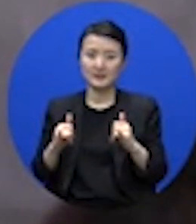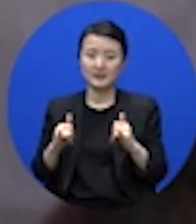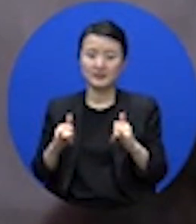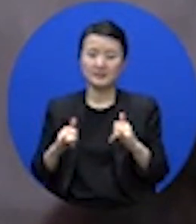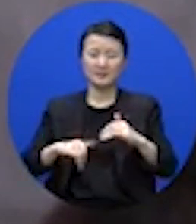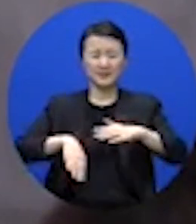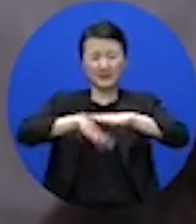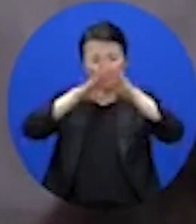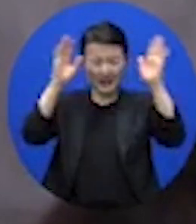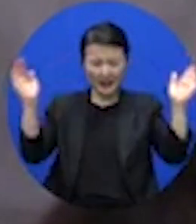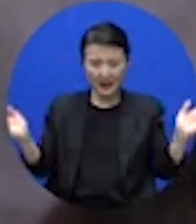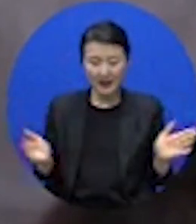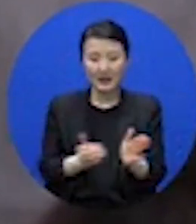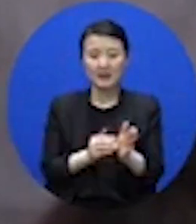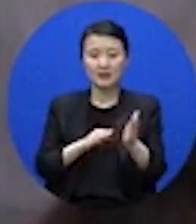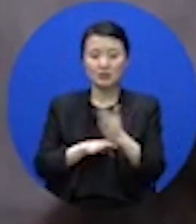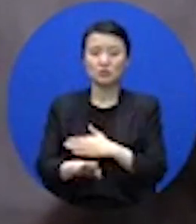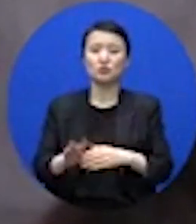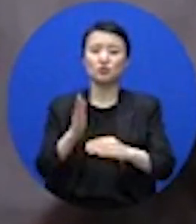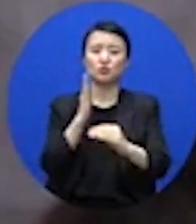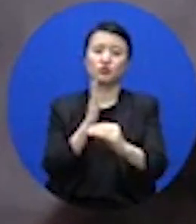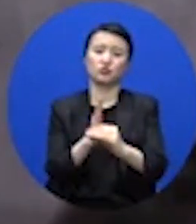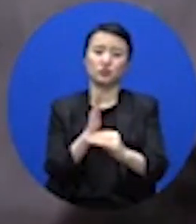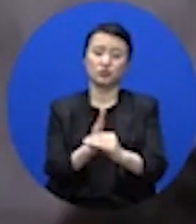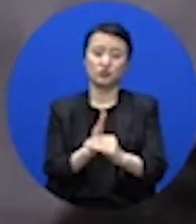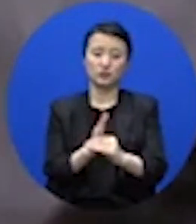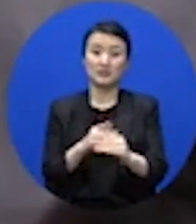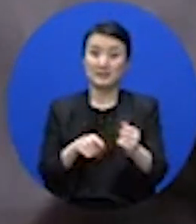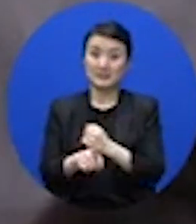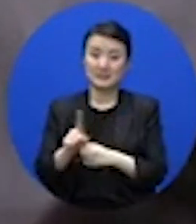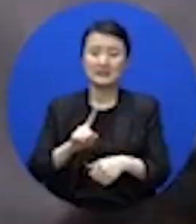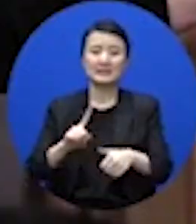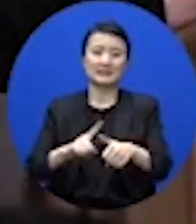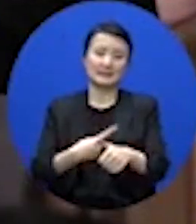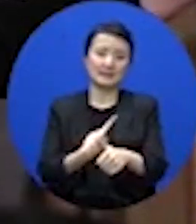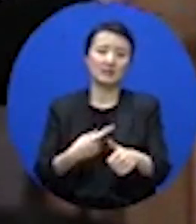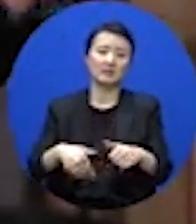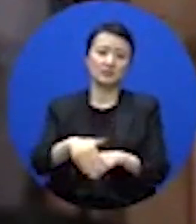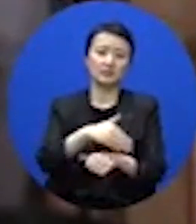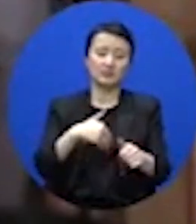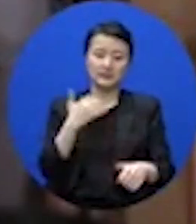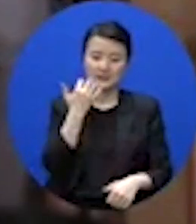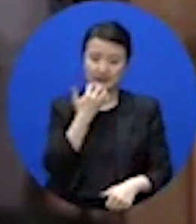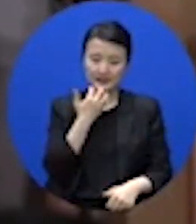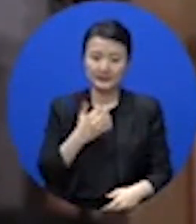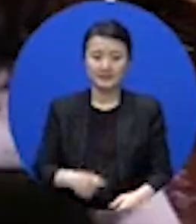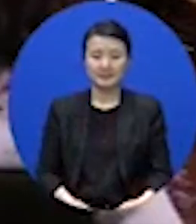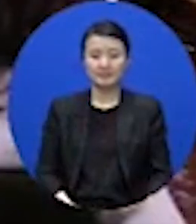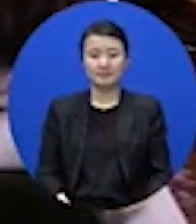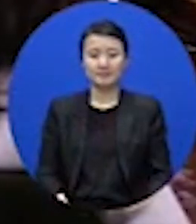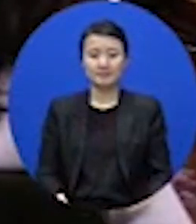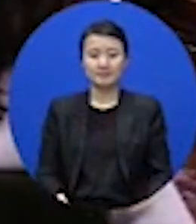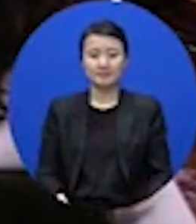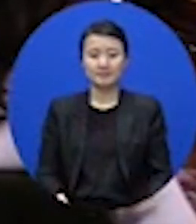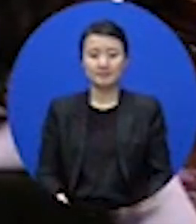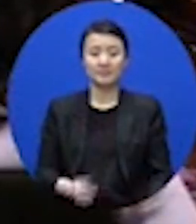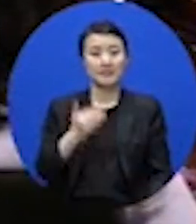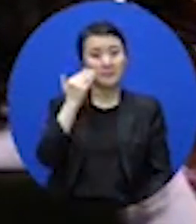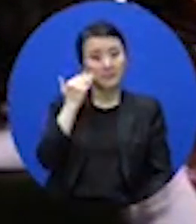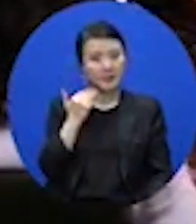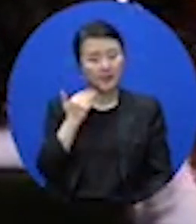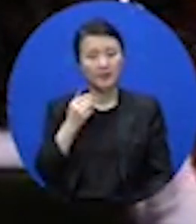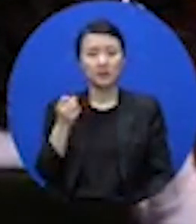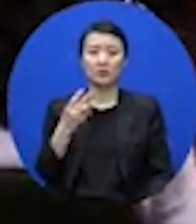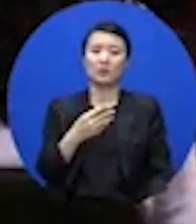바르고 입고 봐도 아무 탈이 안 나는 게 자연의 색깔이에요. 그래서 초록, 그 다음에 파랑색,